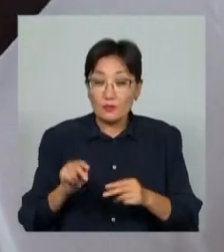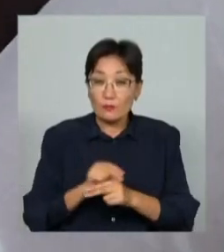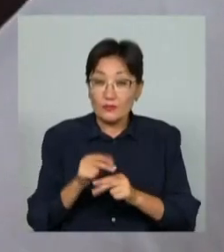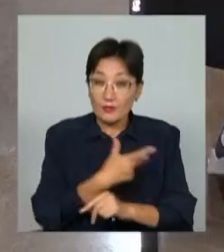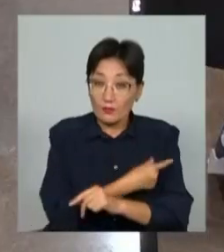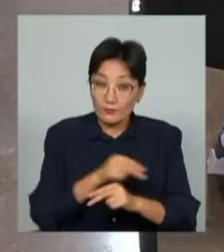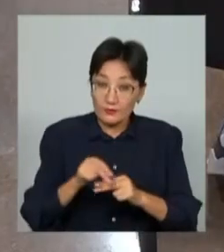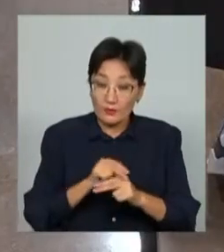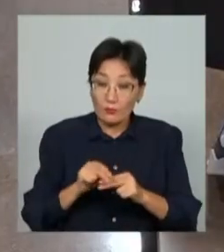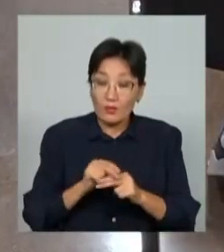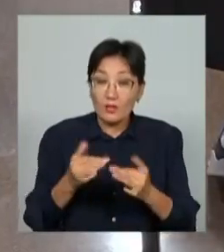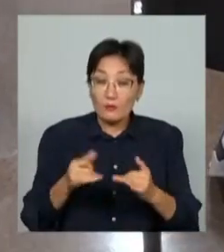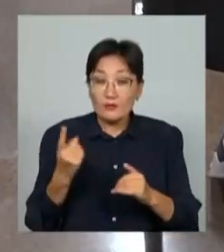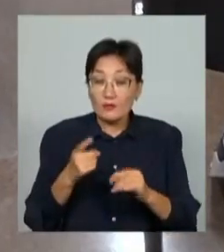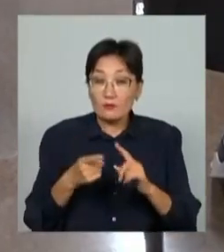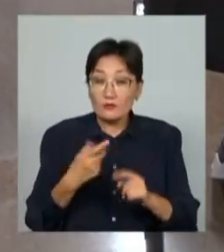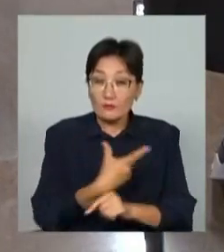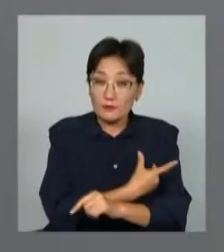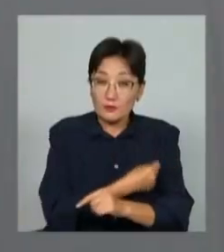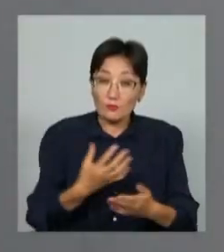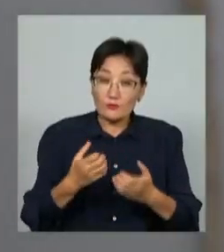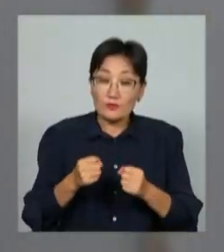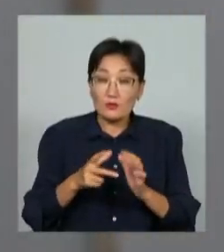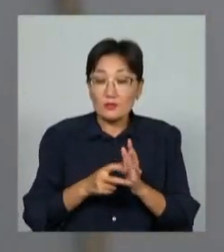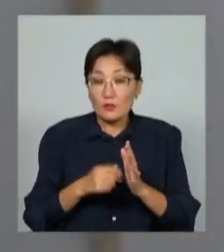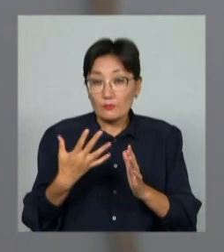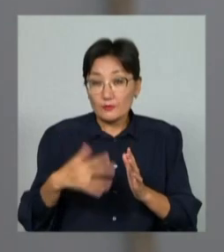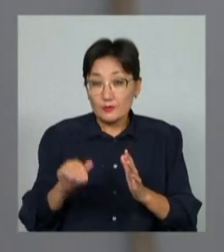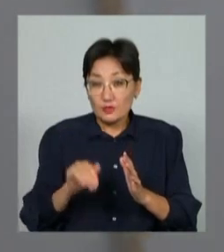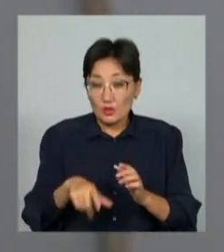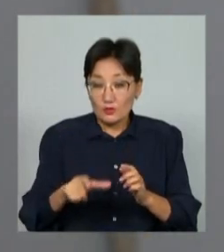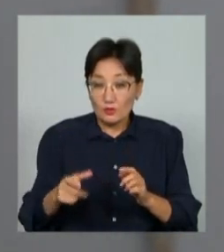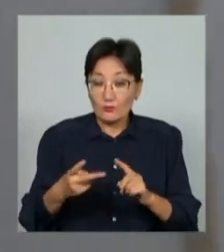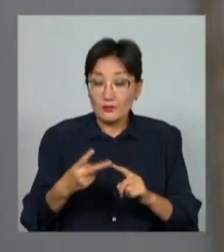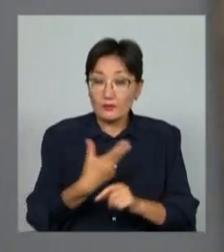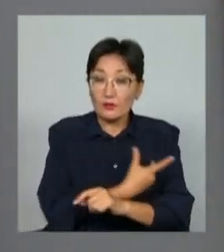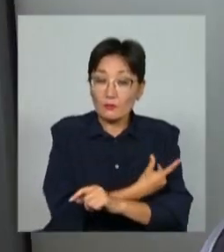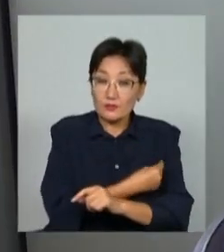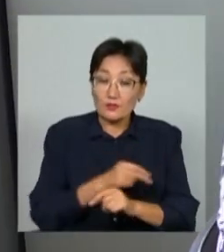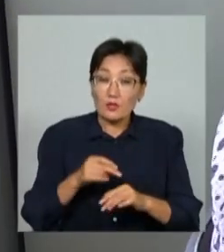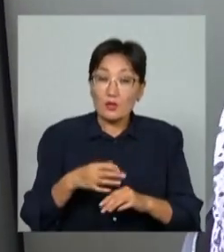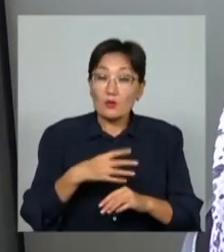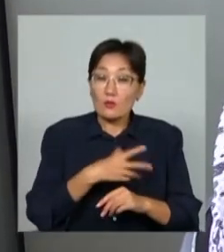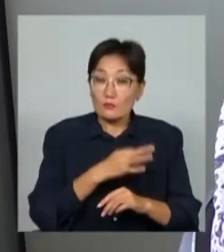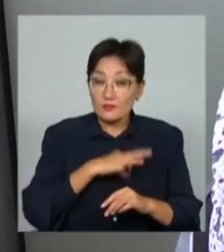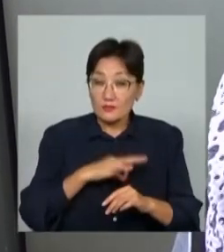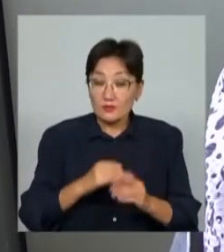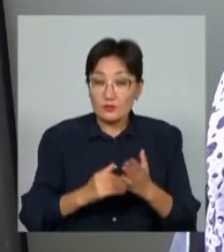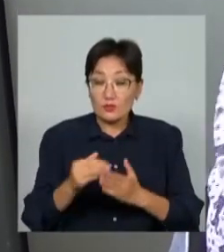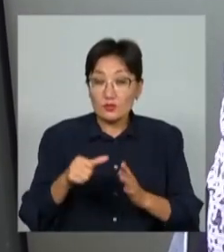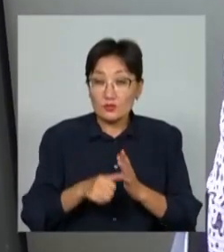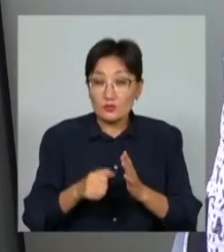иммунизация населения. На сегодня первый компонент вакцины получили 850 тысяч, а вторым компонентом привились